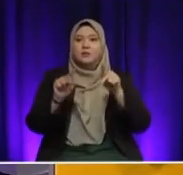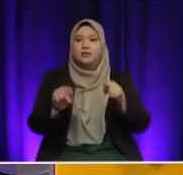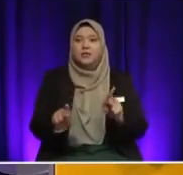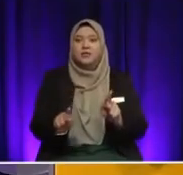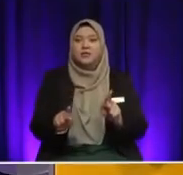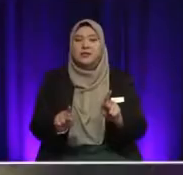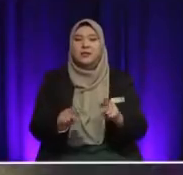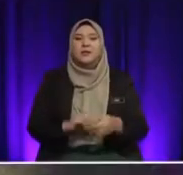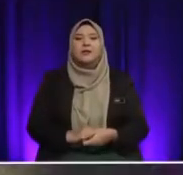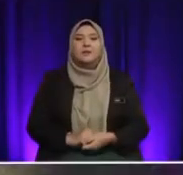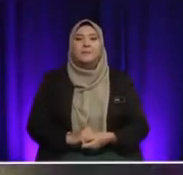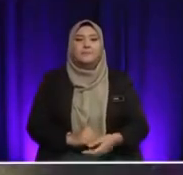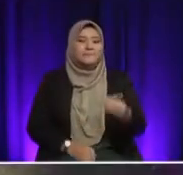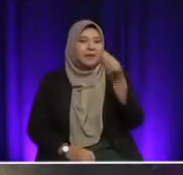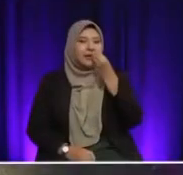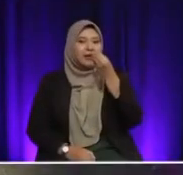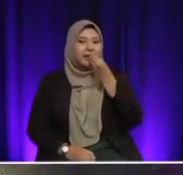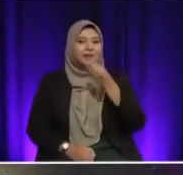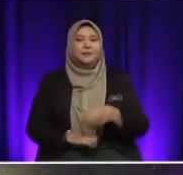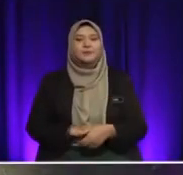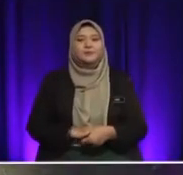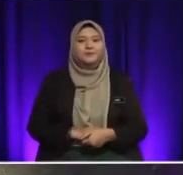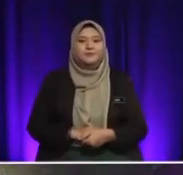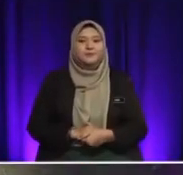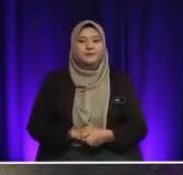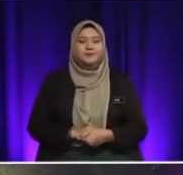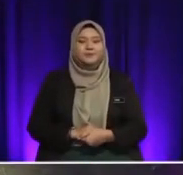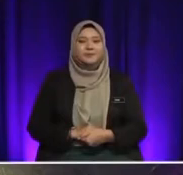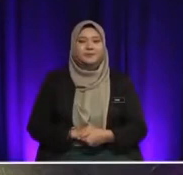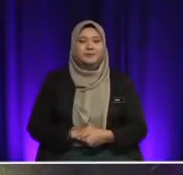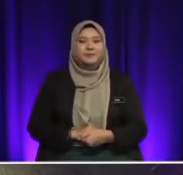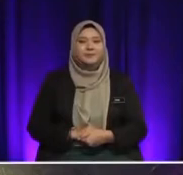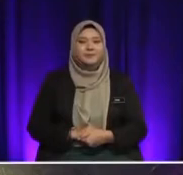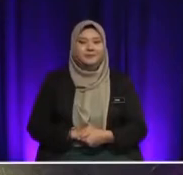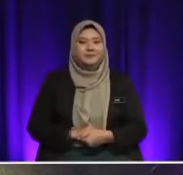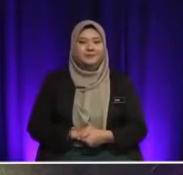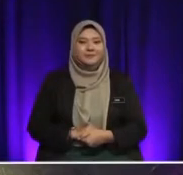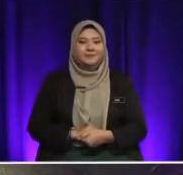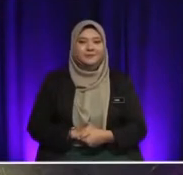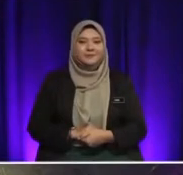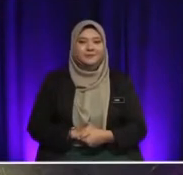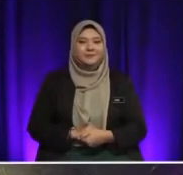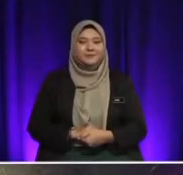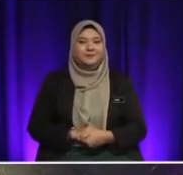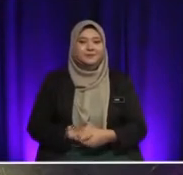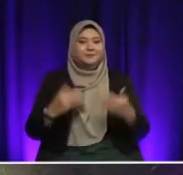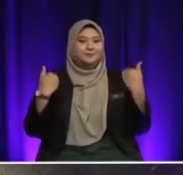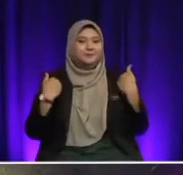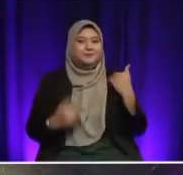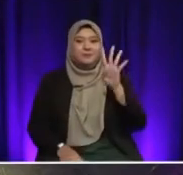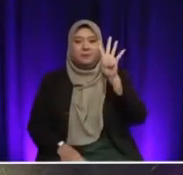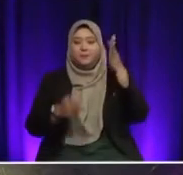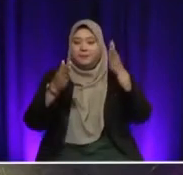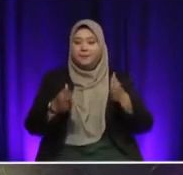Pemprosesan hasil ternakan. Okay. Baiklah, itu tajuk kita pada hari ini. Sebelum itu, sebenarnya kita akan disertai oleh murid-murid dalam talian. Jom cikgu, kita berkenalan